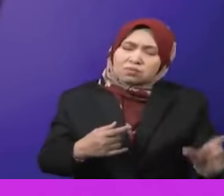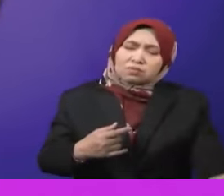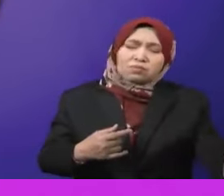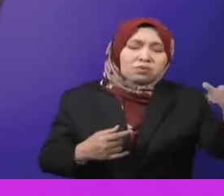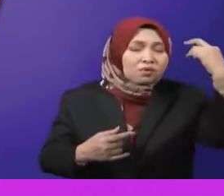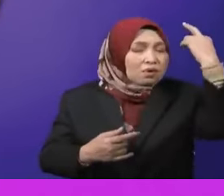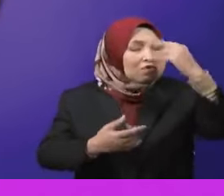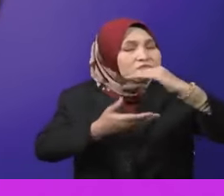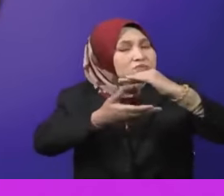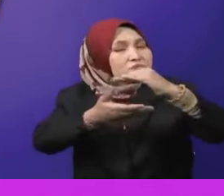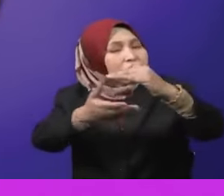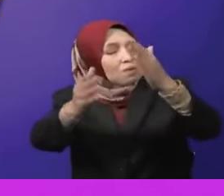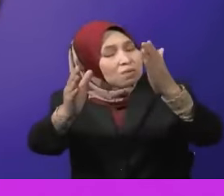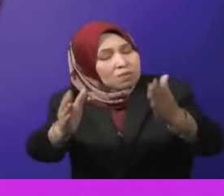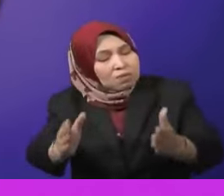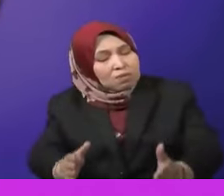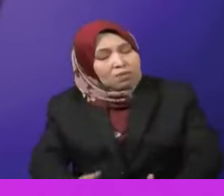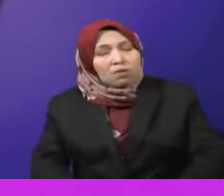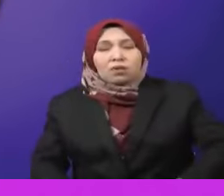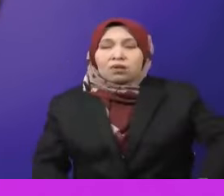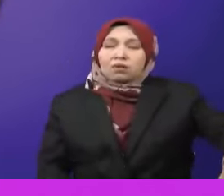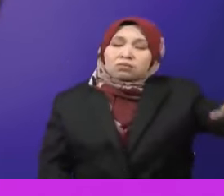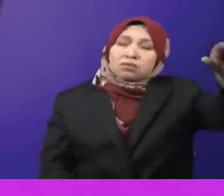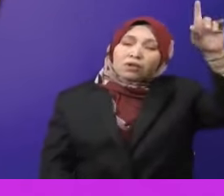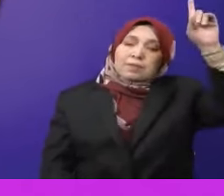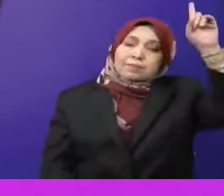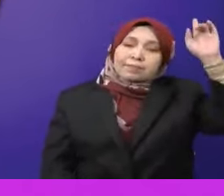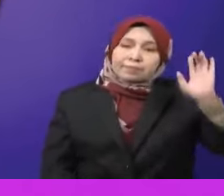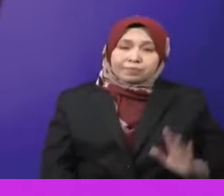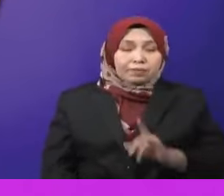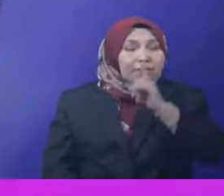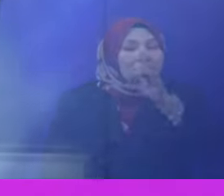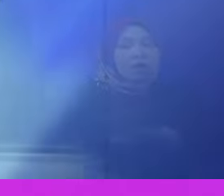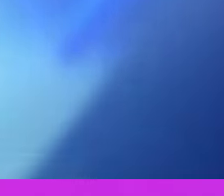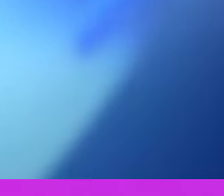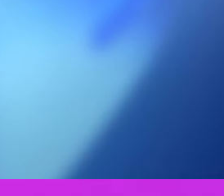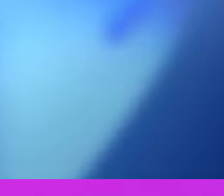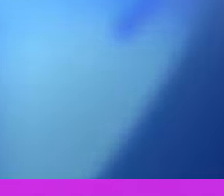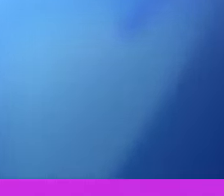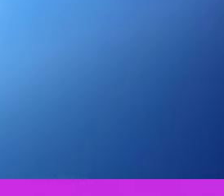المرسلين. صدق الله العظيم.